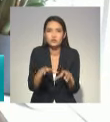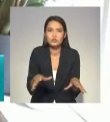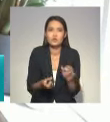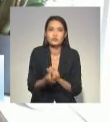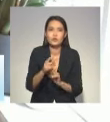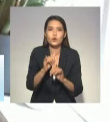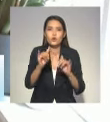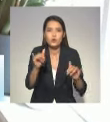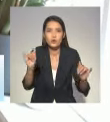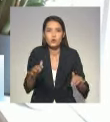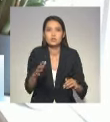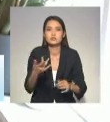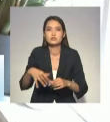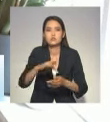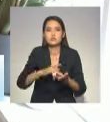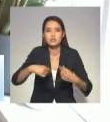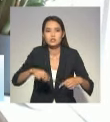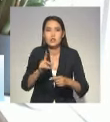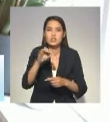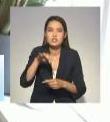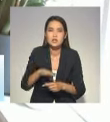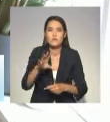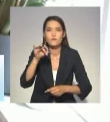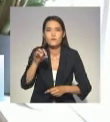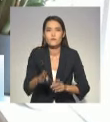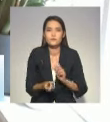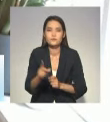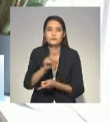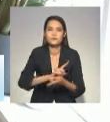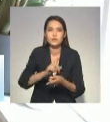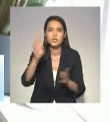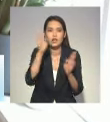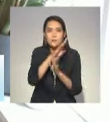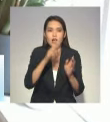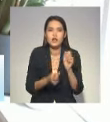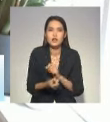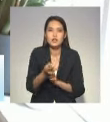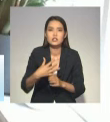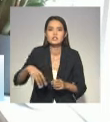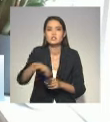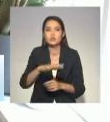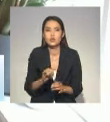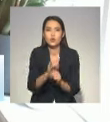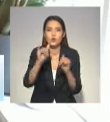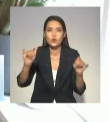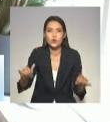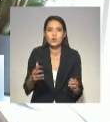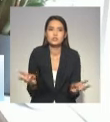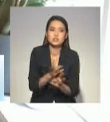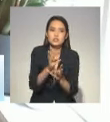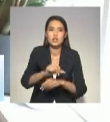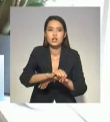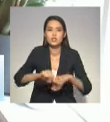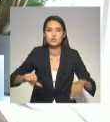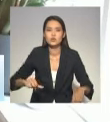увеличению 2/3 засушливых территорий на Западе. Таким образом, изменение климата определенно играет большую роль в увеличении площади сгоревших территорий